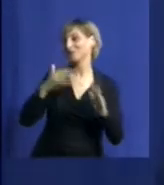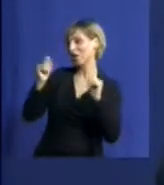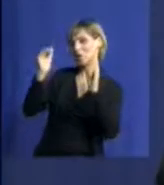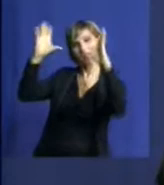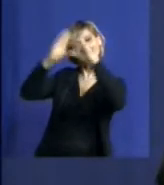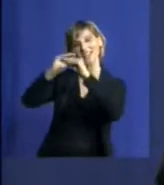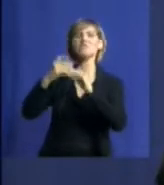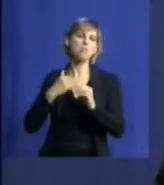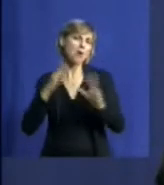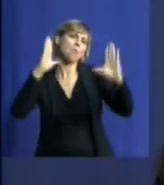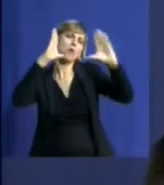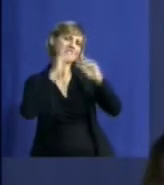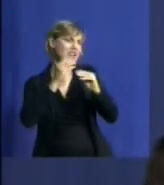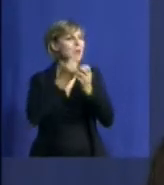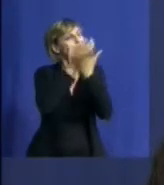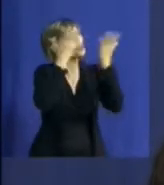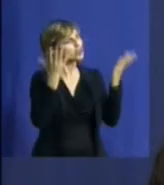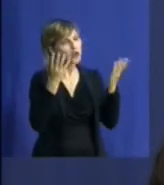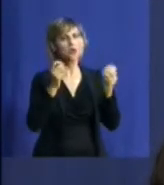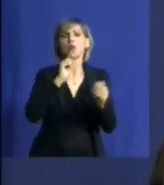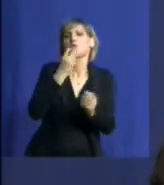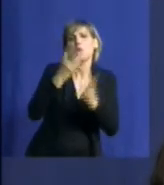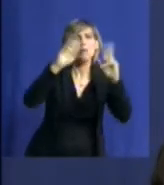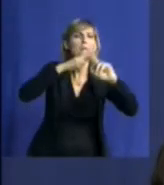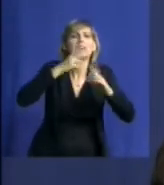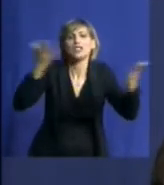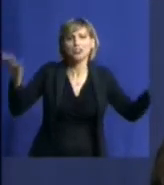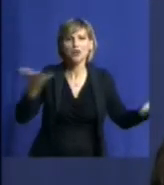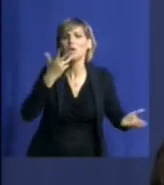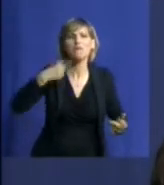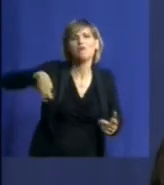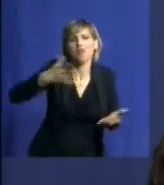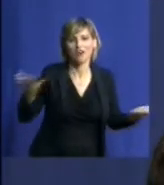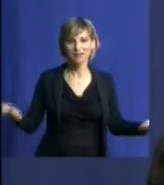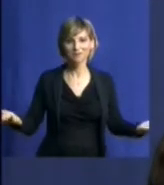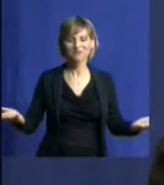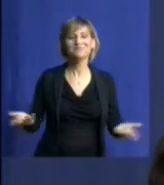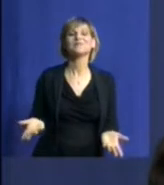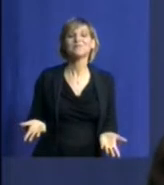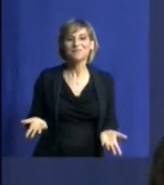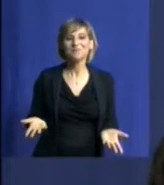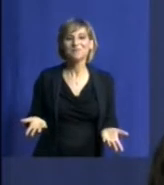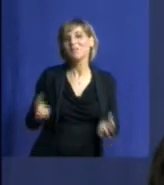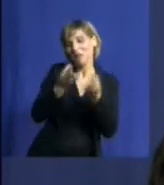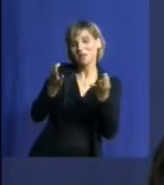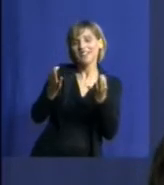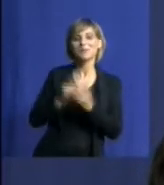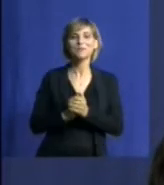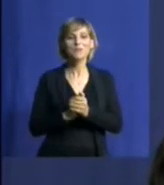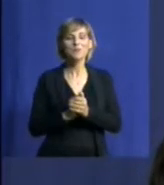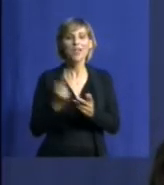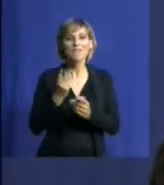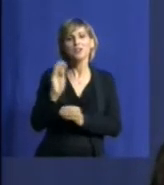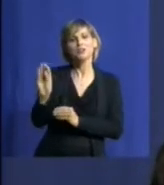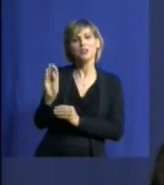Buonasera! Buonasera, ma possiamo anche essere un buongiorno, un buon pomeriggio, diciamo così, a come ci gira. Va bene. Sì. Allora,